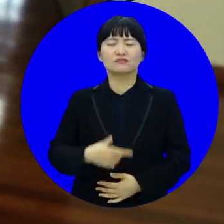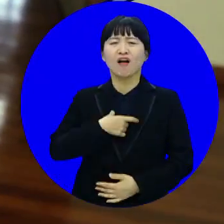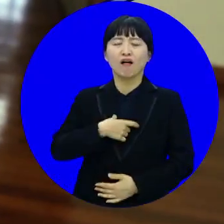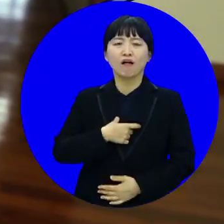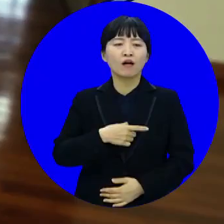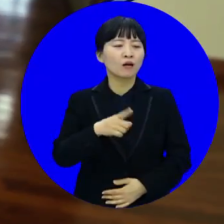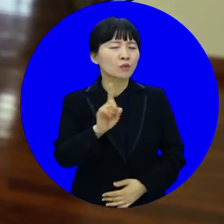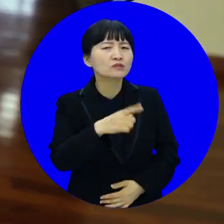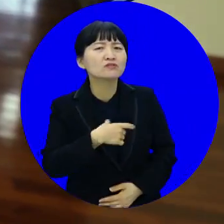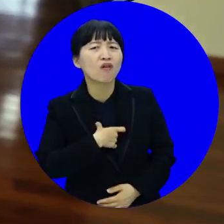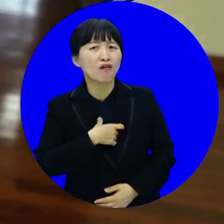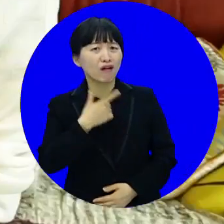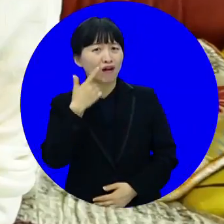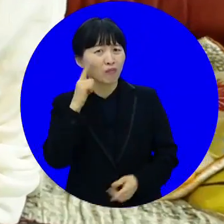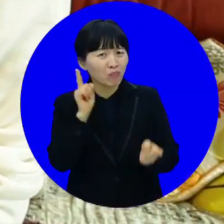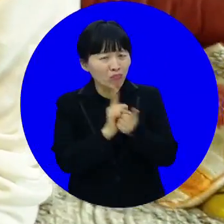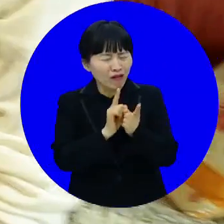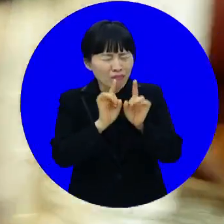아빠 만날 때마다 이럴래?